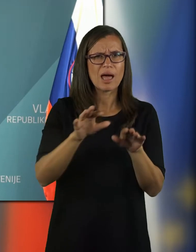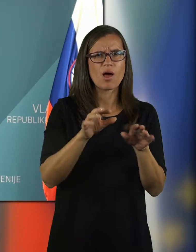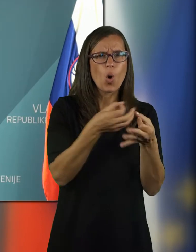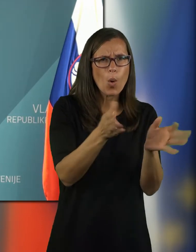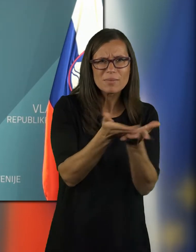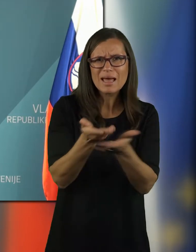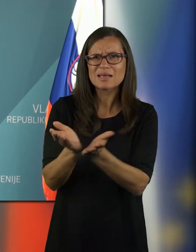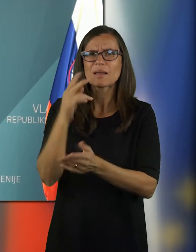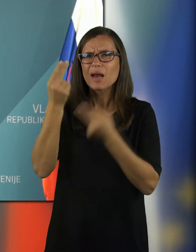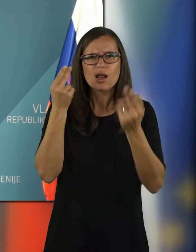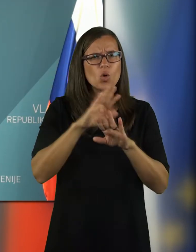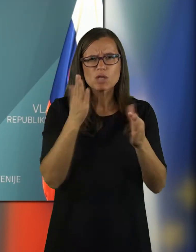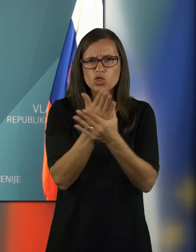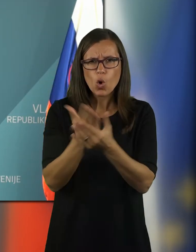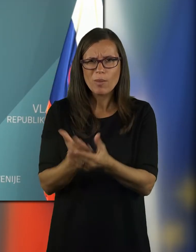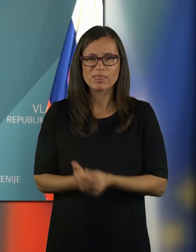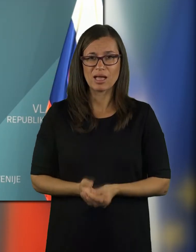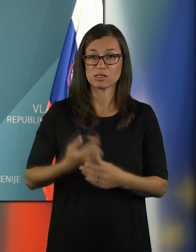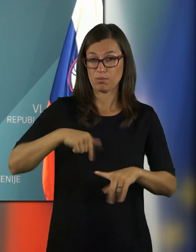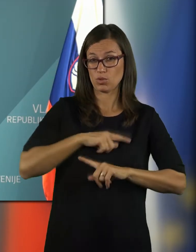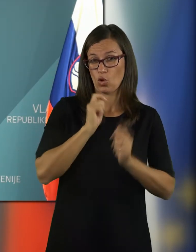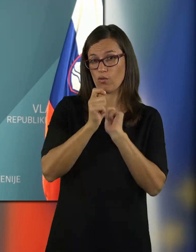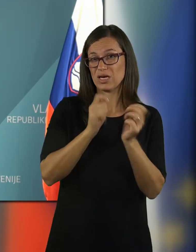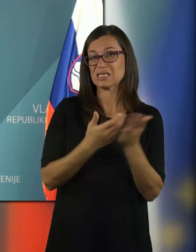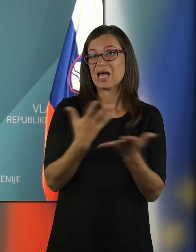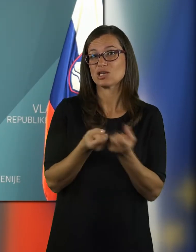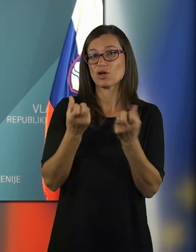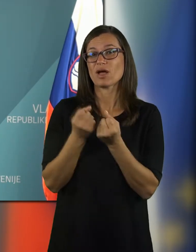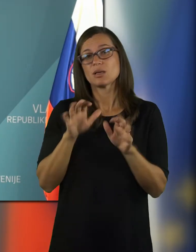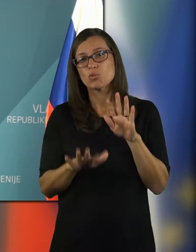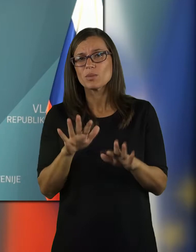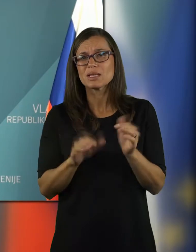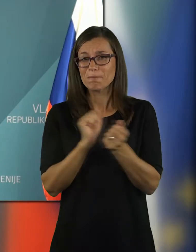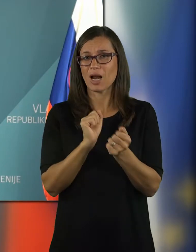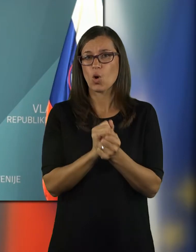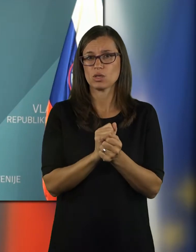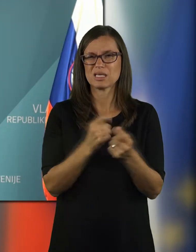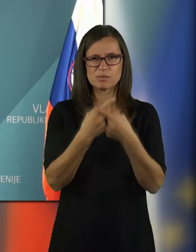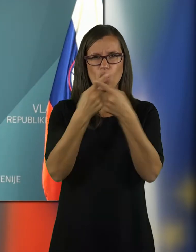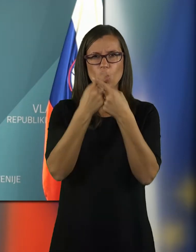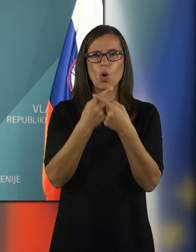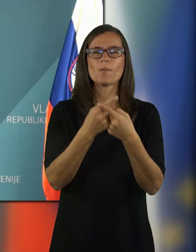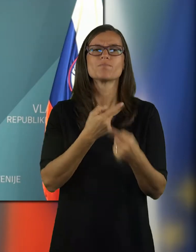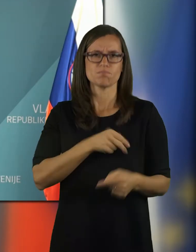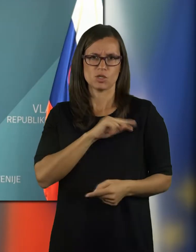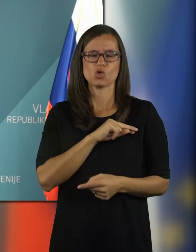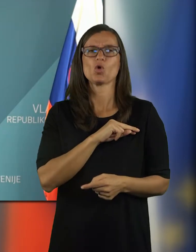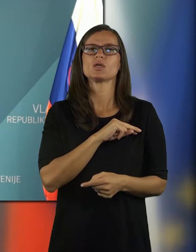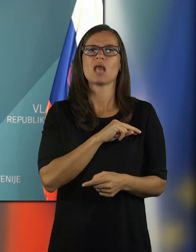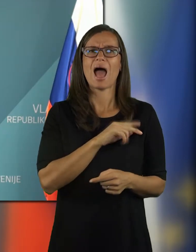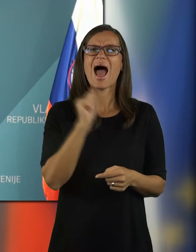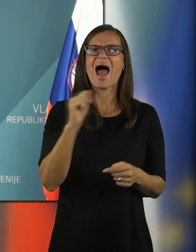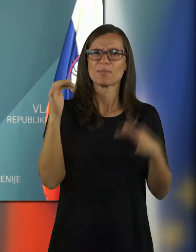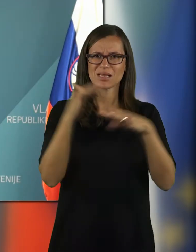vse dokumentacije. Dogovorili smo se, da je za reševanje morebitnih pravnih sporov pristojna arbitraža